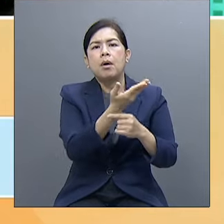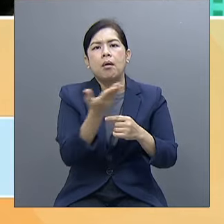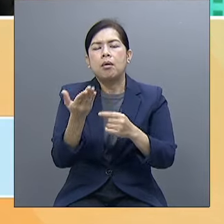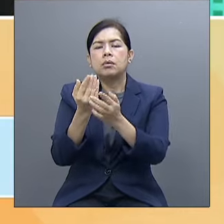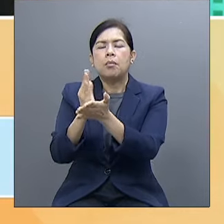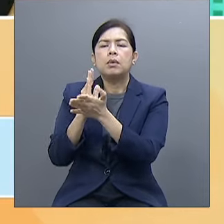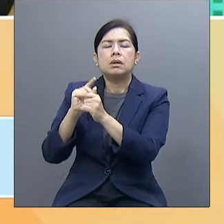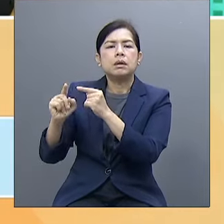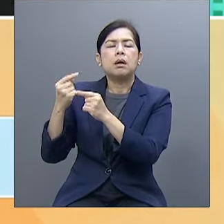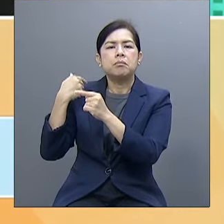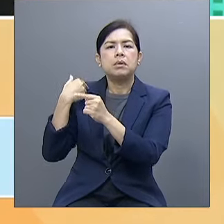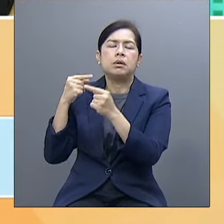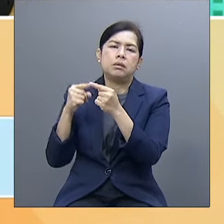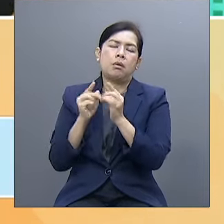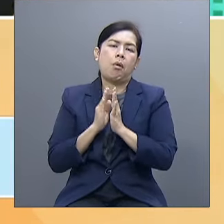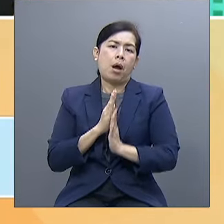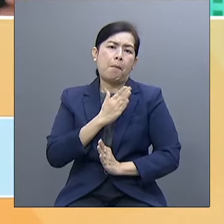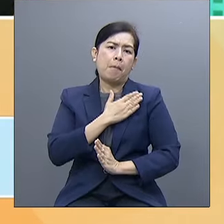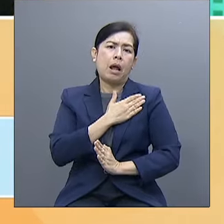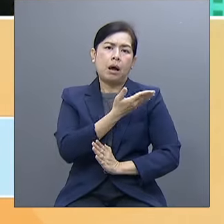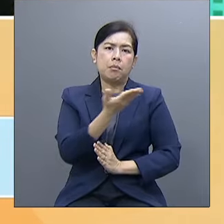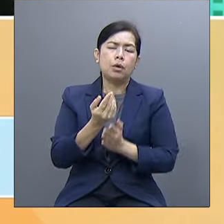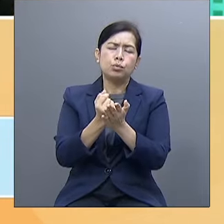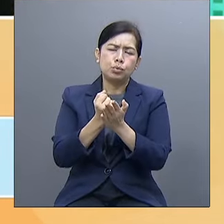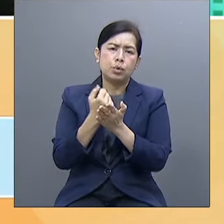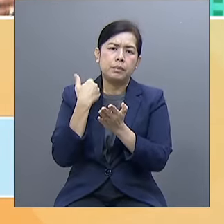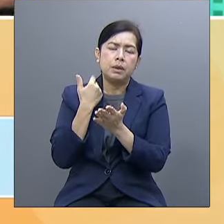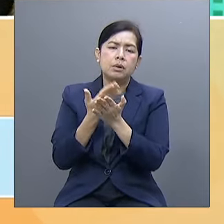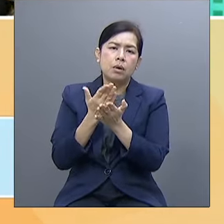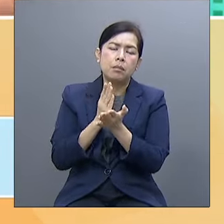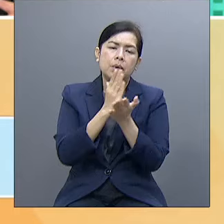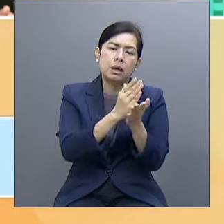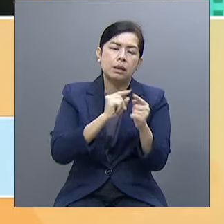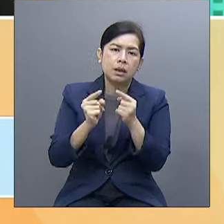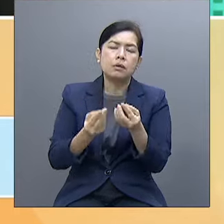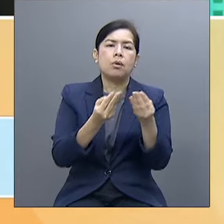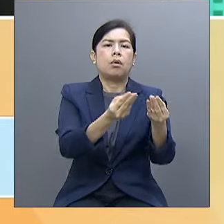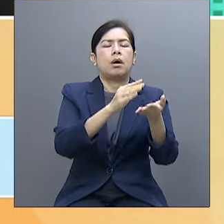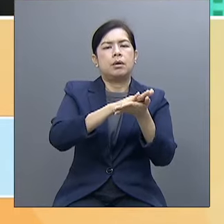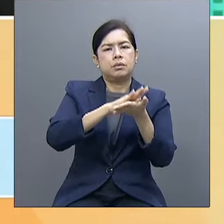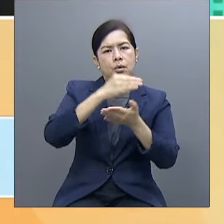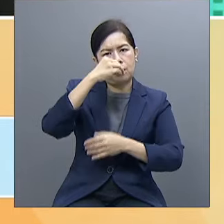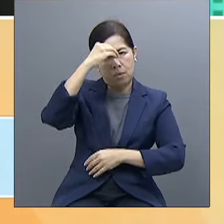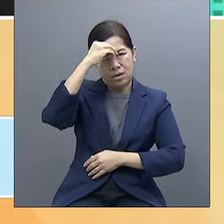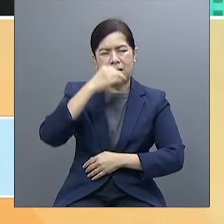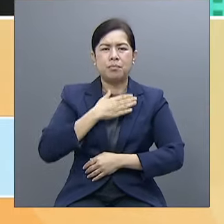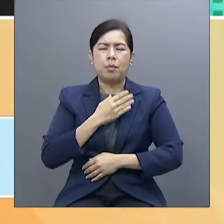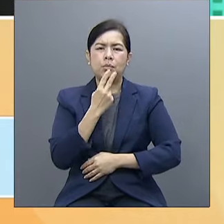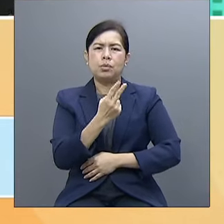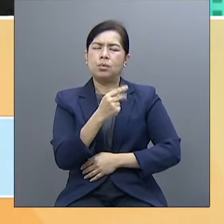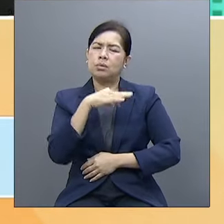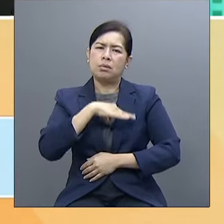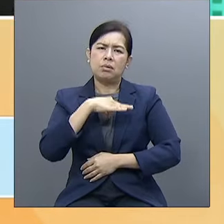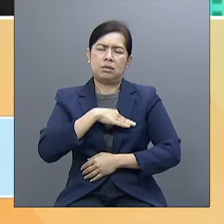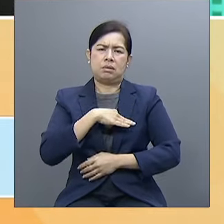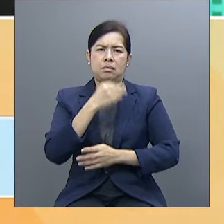างแล้วก็เอาพระมาแล้วก็เอาเงินที่ได้มากก็ยกให้โรงเรียนอะไรเอ๊ะระบบการศึกษาพอประเทศไทยเป็นอย่างนี้แล้ว